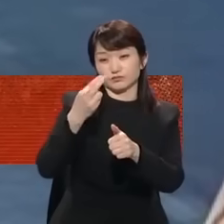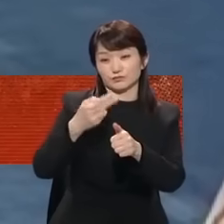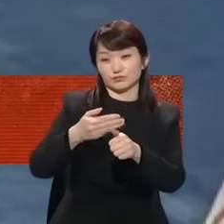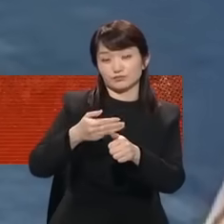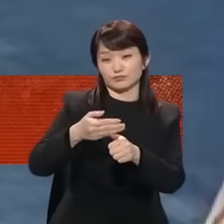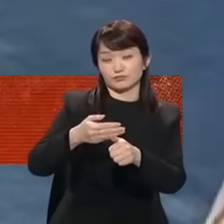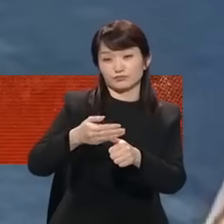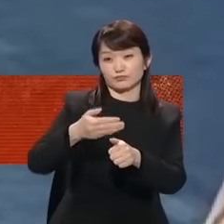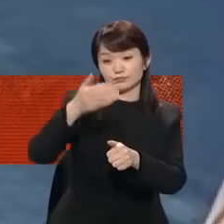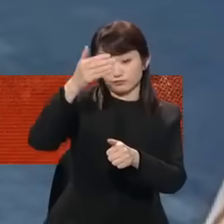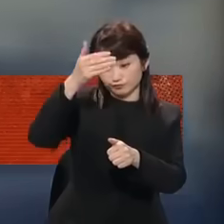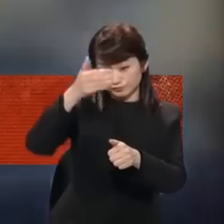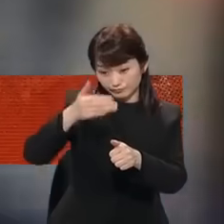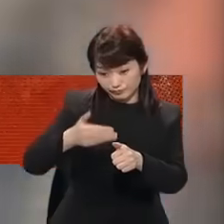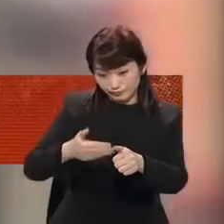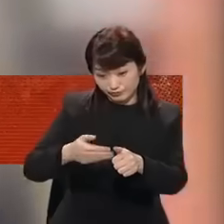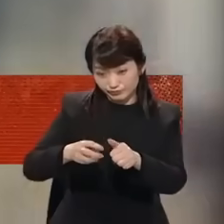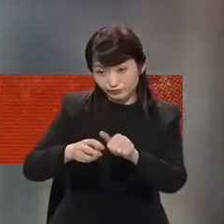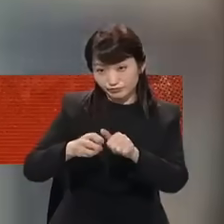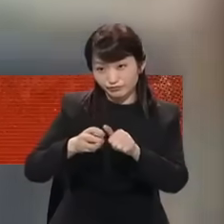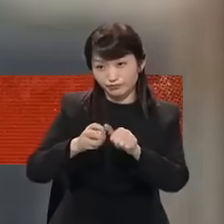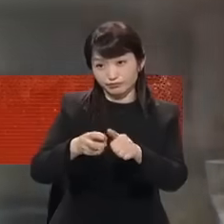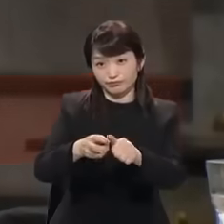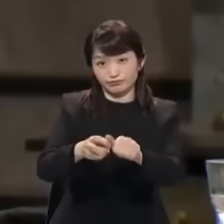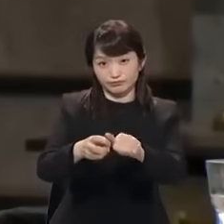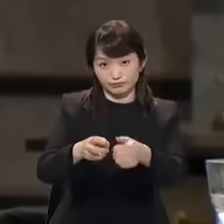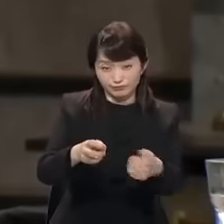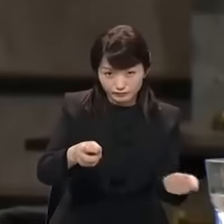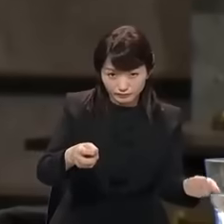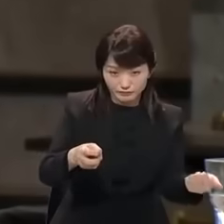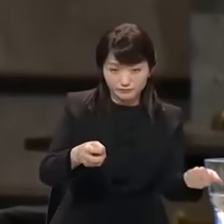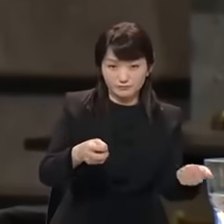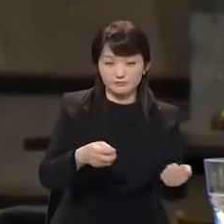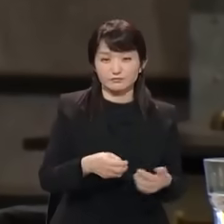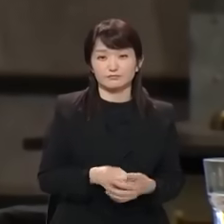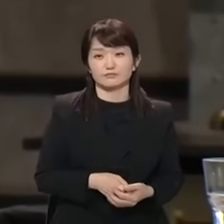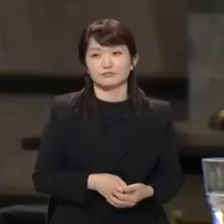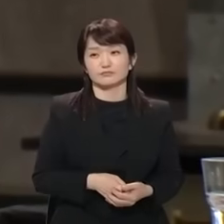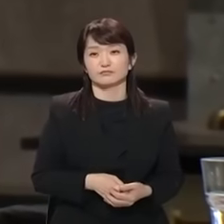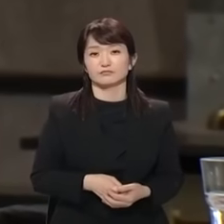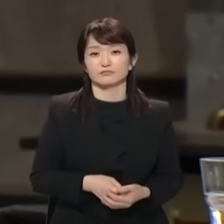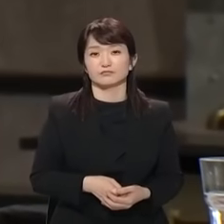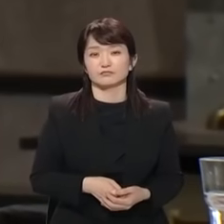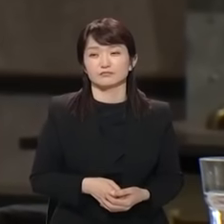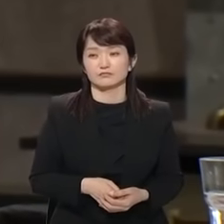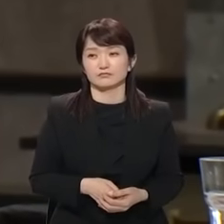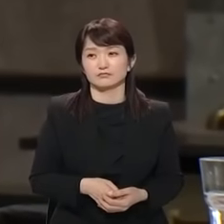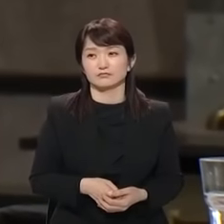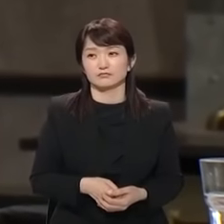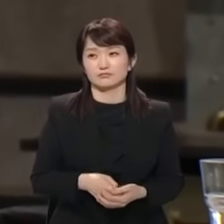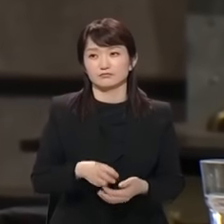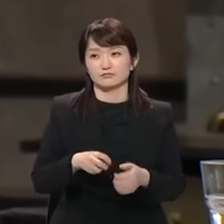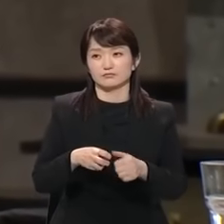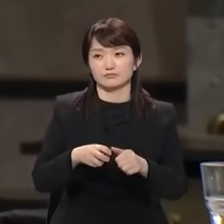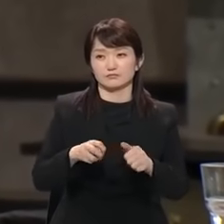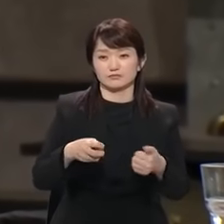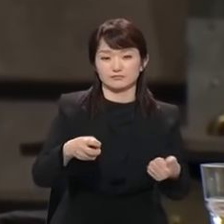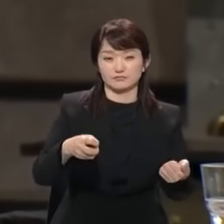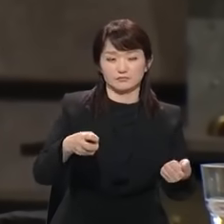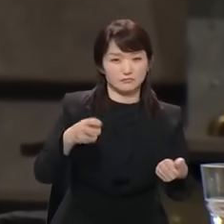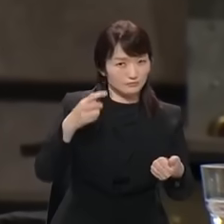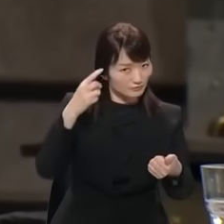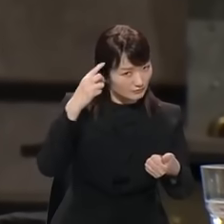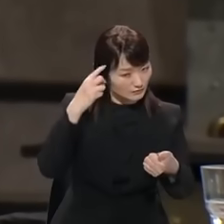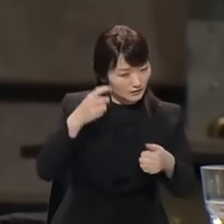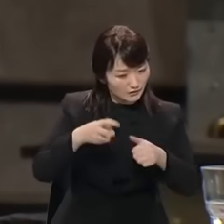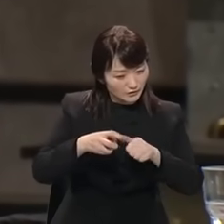열려면 그대로 굴러떨어지잖아요. 그래서 굴러떨어진 거고 굴러떨어지면서 이제 차 뒷바퀴가 스쳐 지나가서 머리카락이